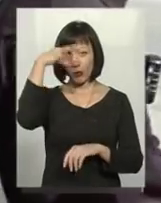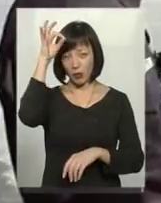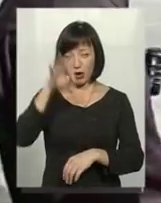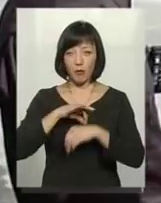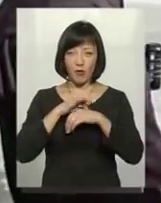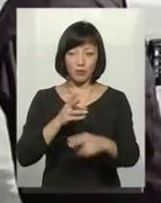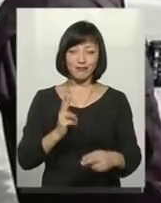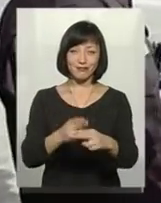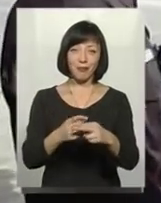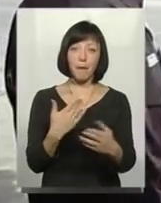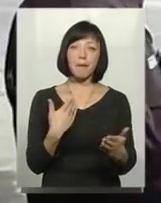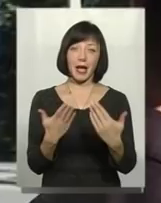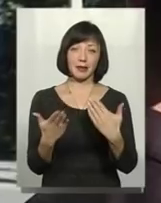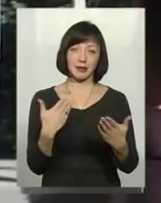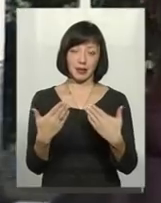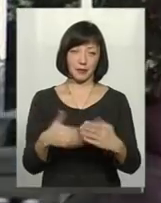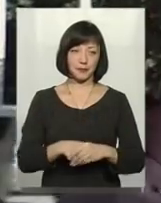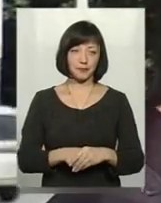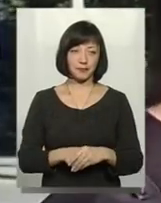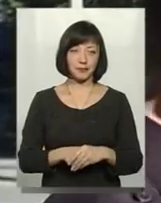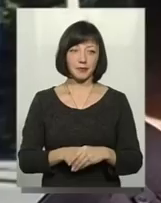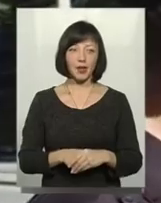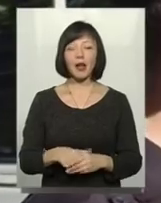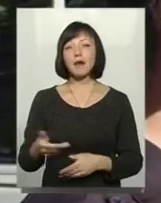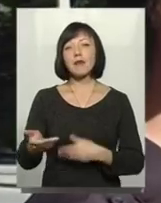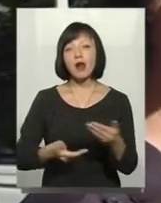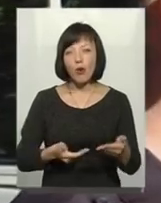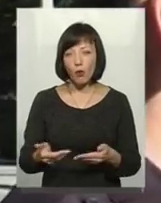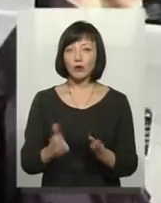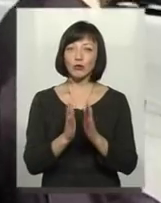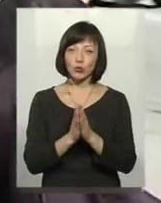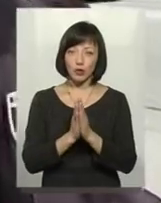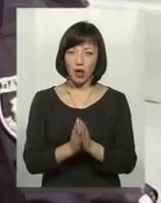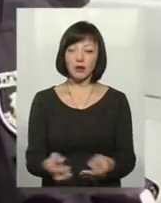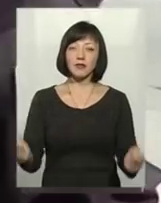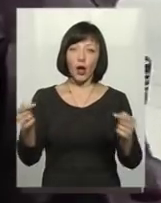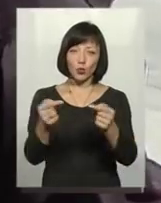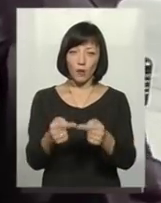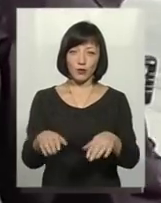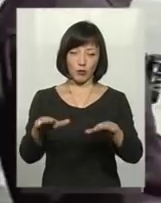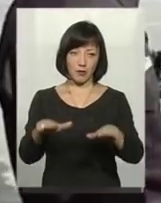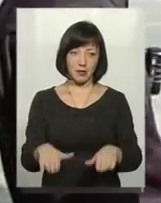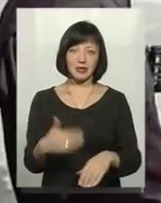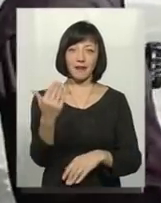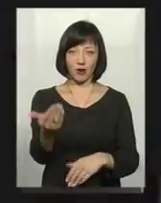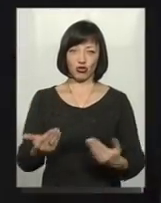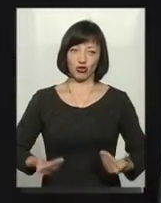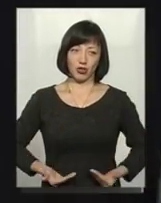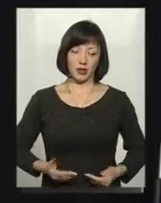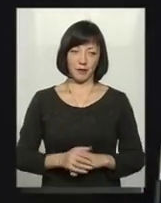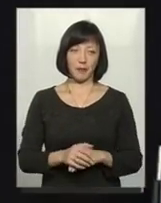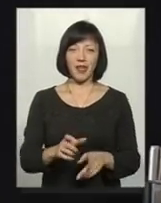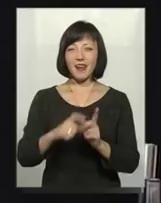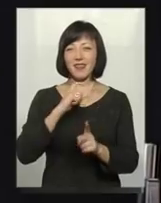проводять профілактичні бесіди. Проходьте, будь ласка, проїжджу частину в встановленому місці. Зрозуміло? Це ваше життя. Відповіді